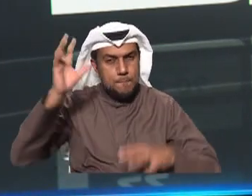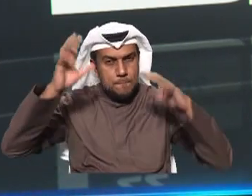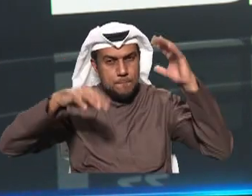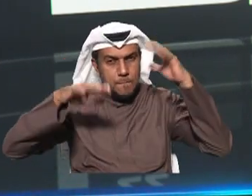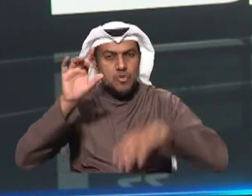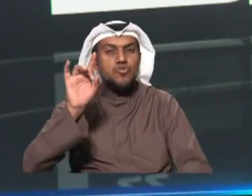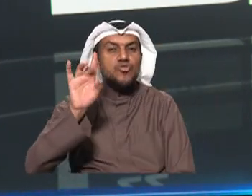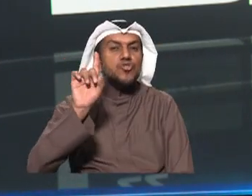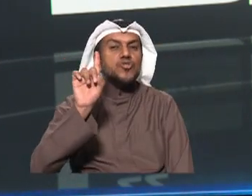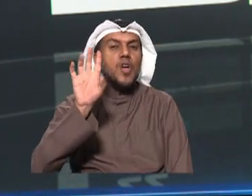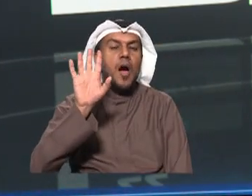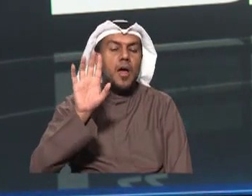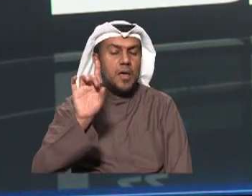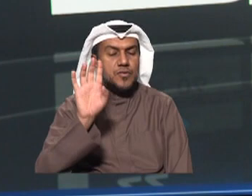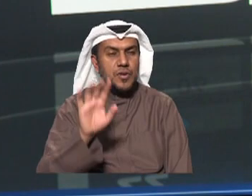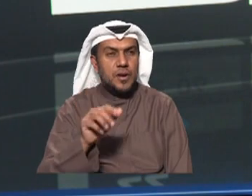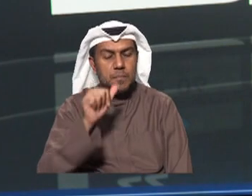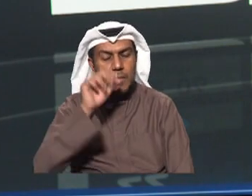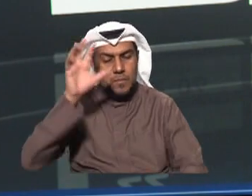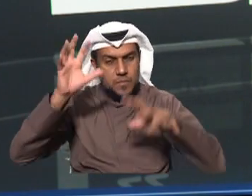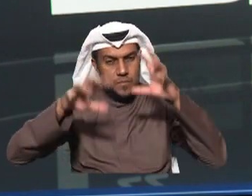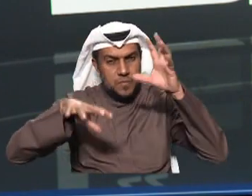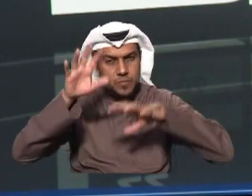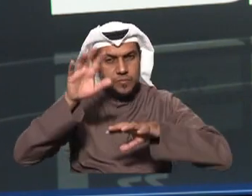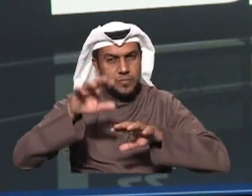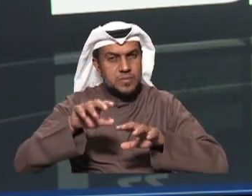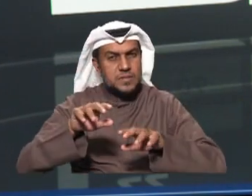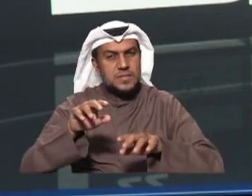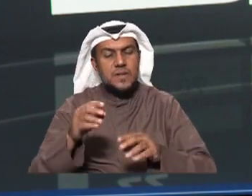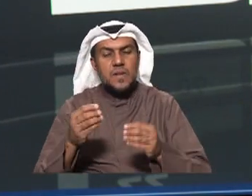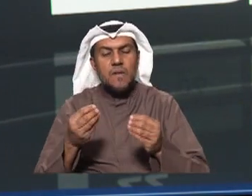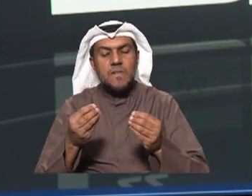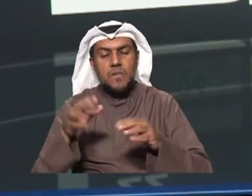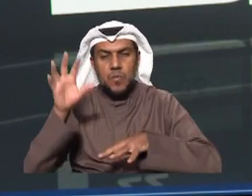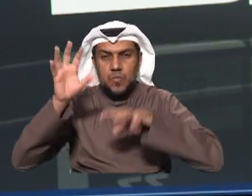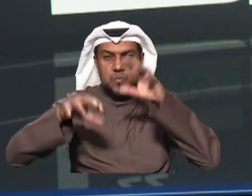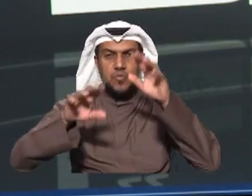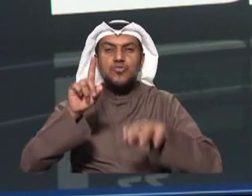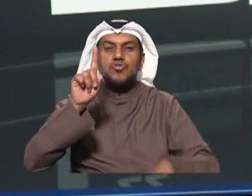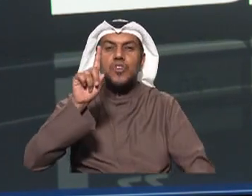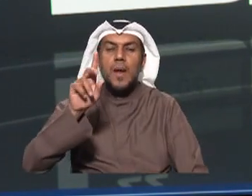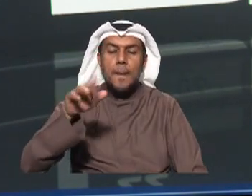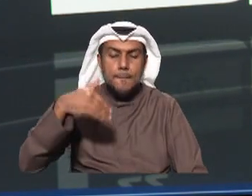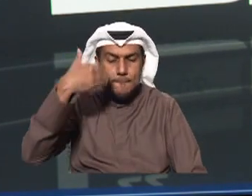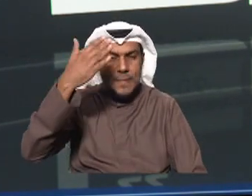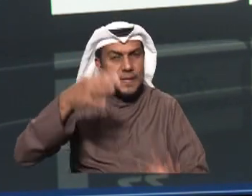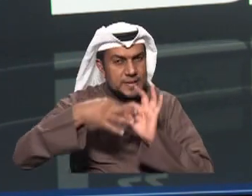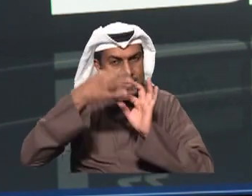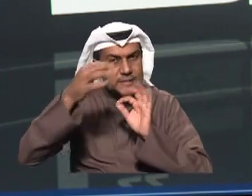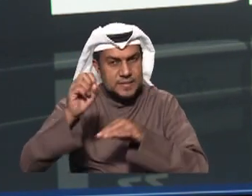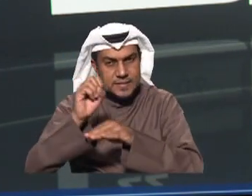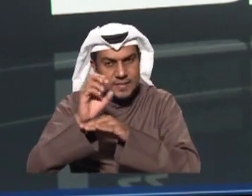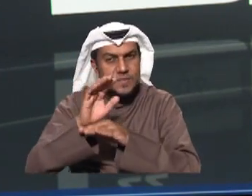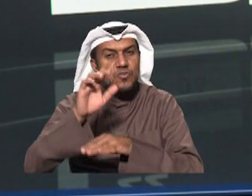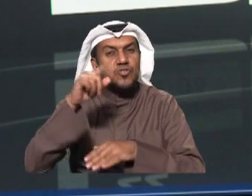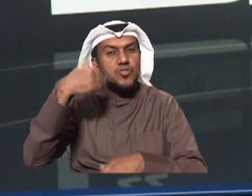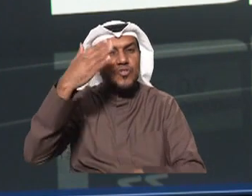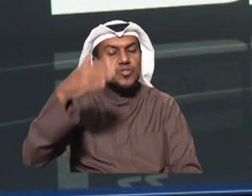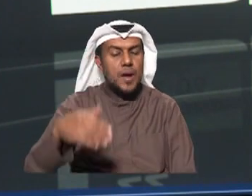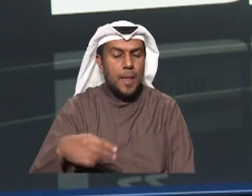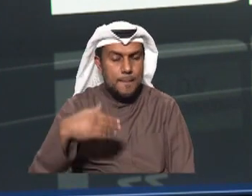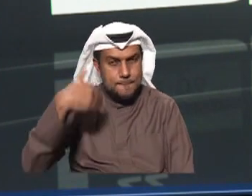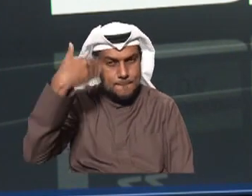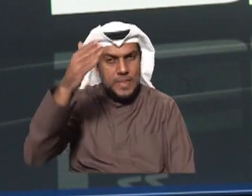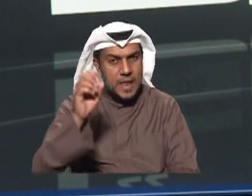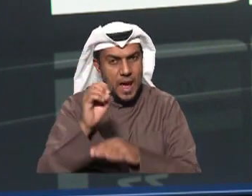الله واردة خفيفة متفرقة على بعض المناطق. بإذن الله راح نوافيكم في تفاصيل أكثر عنها خلال نشراتنا القادمة.